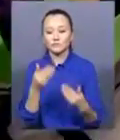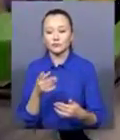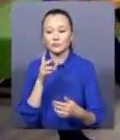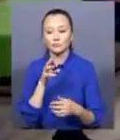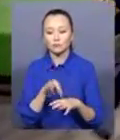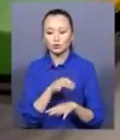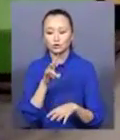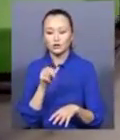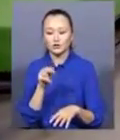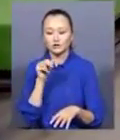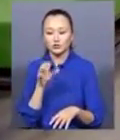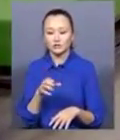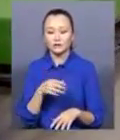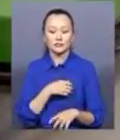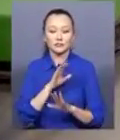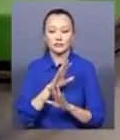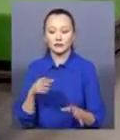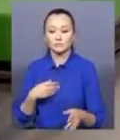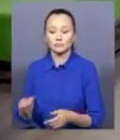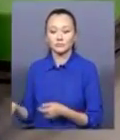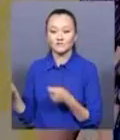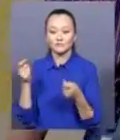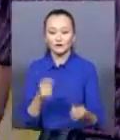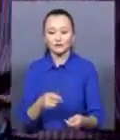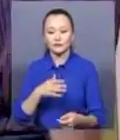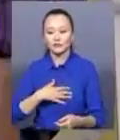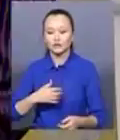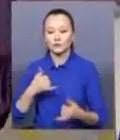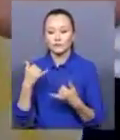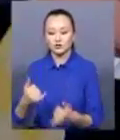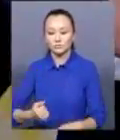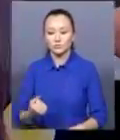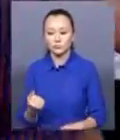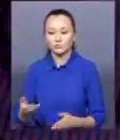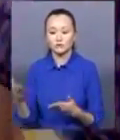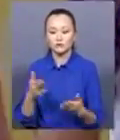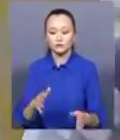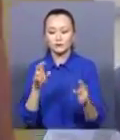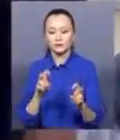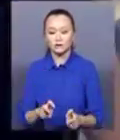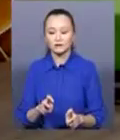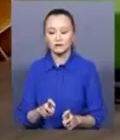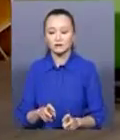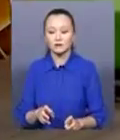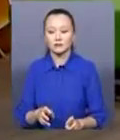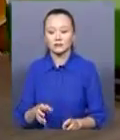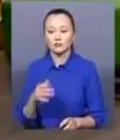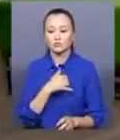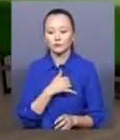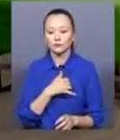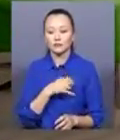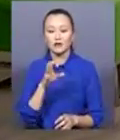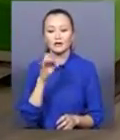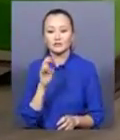час? Именно. Нет, я привел с собой наших уважаемых друзей. Прошу, присаживайтесь. Здравствуйте. Сегодня у нас